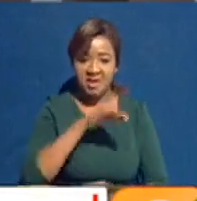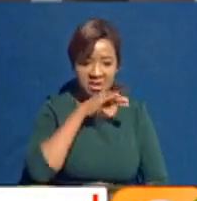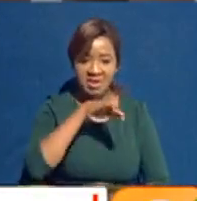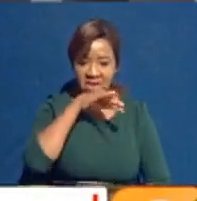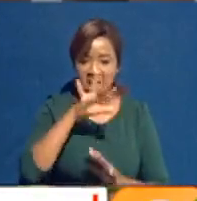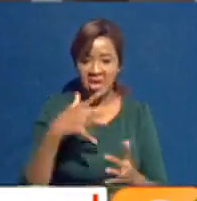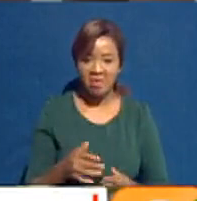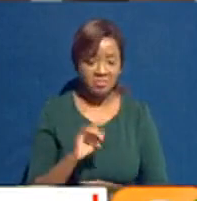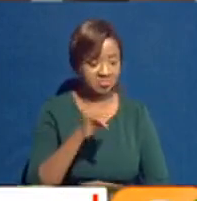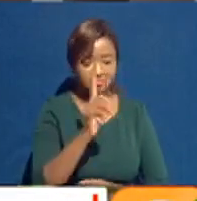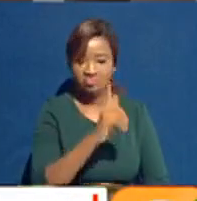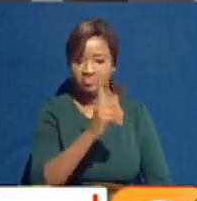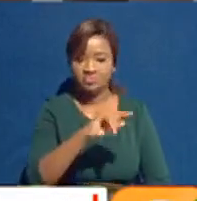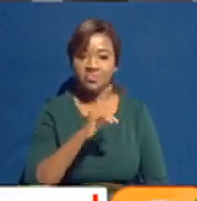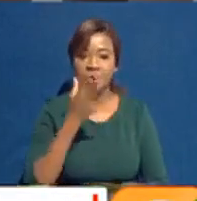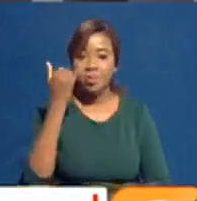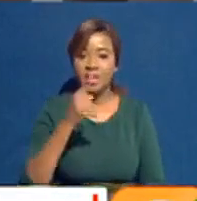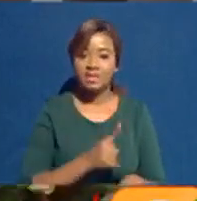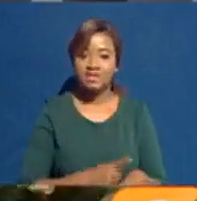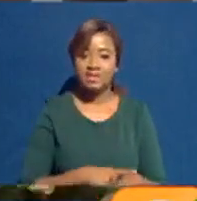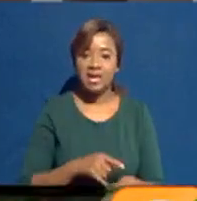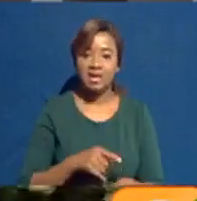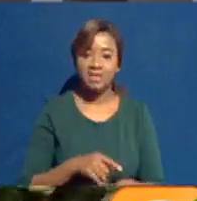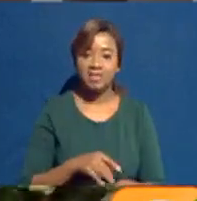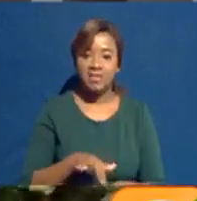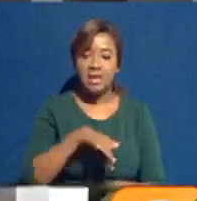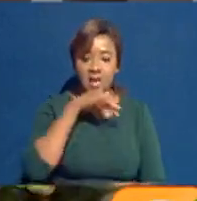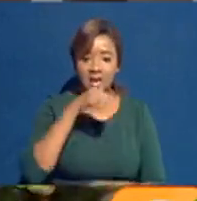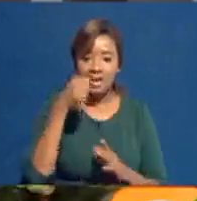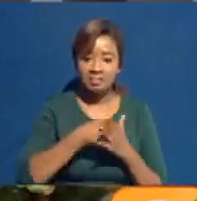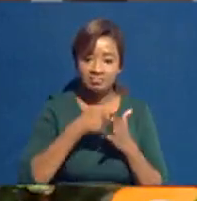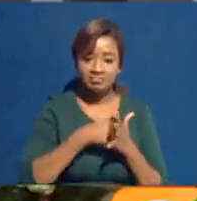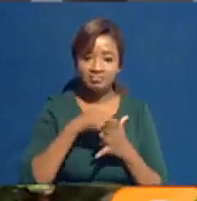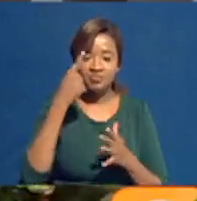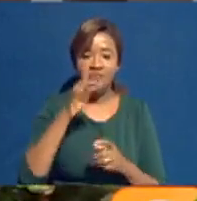When Raila Amolo Odinga was fighting for multi-party democracy,